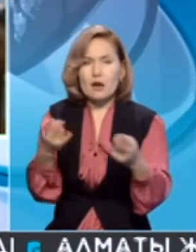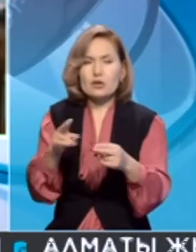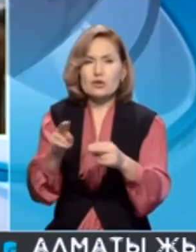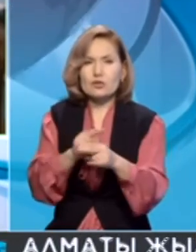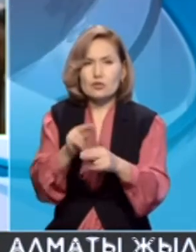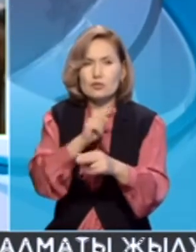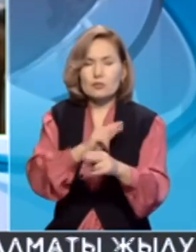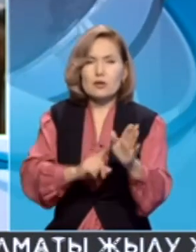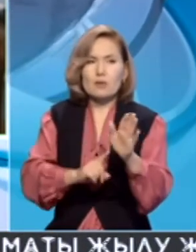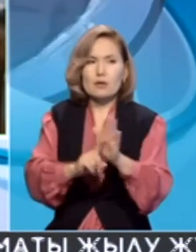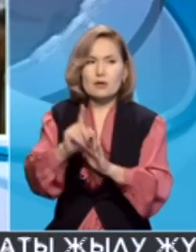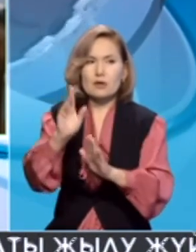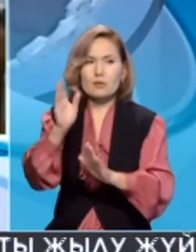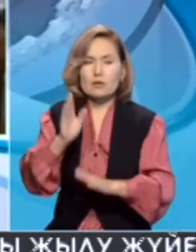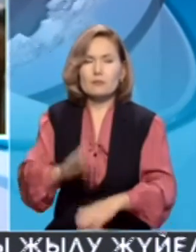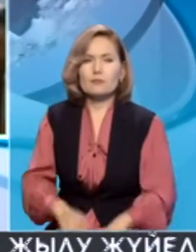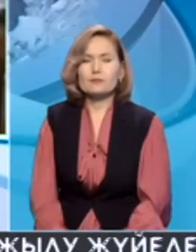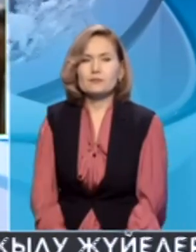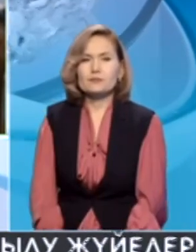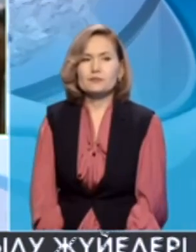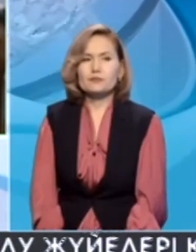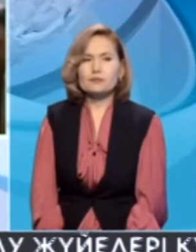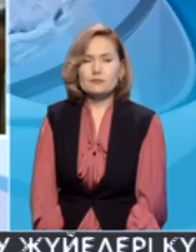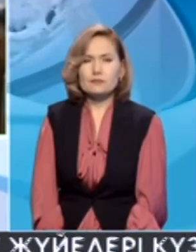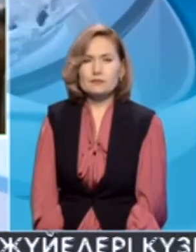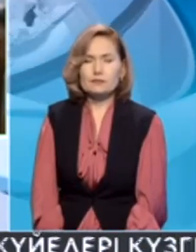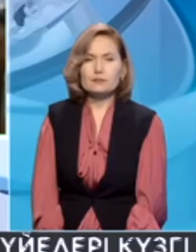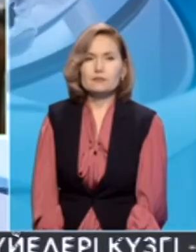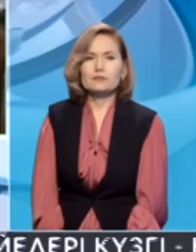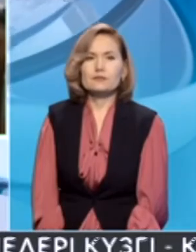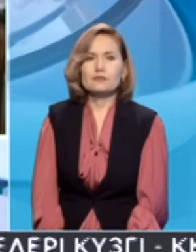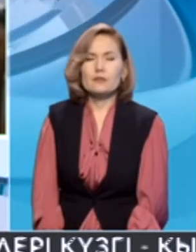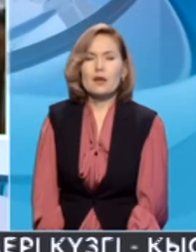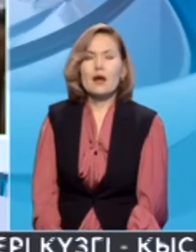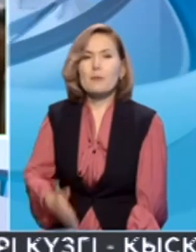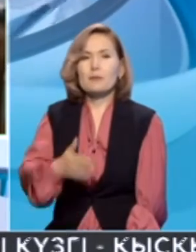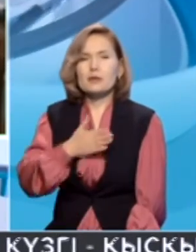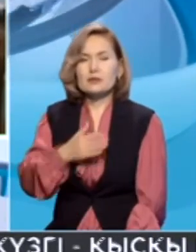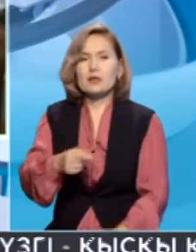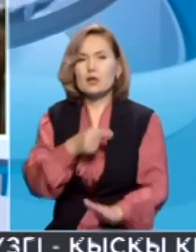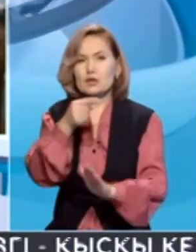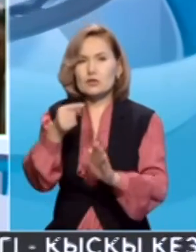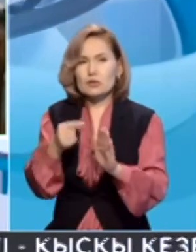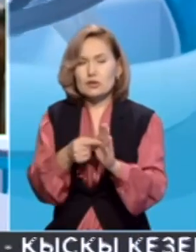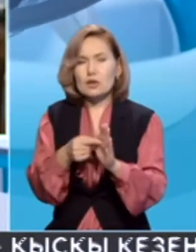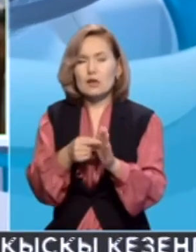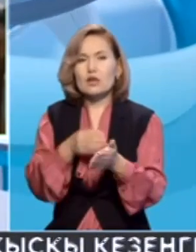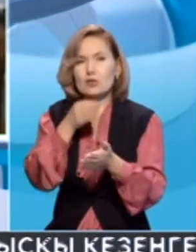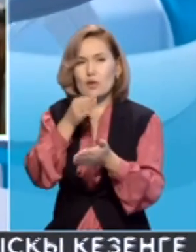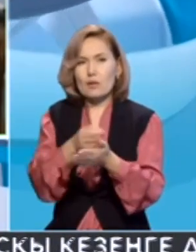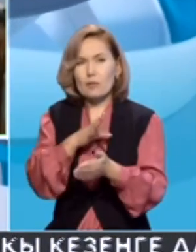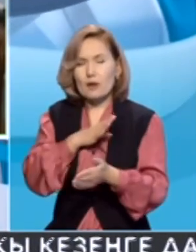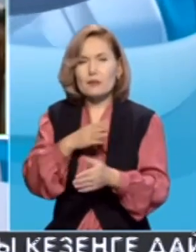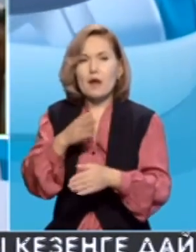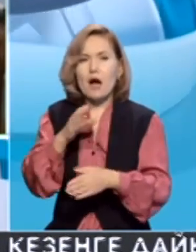жұмыстары басталады. Көп рахмет, бізбен тікелей байланысқа шығып сұрақтарымызға жауап берген Абай өңірінің әкімі Нұрлан Уранхаев болатын.